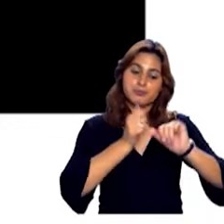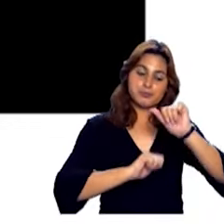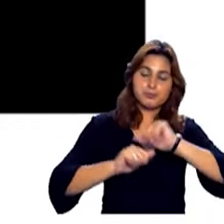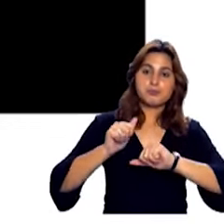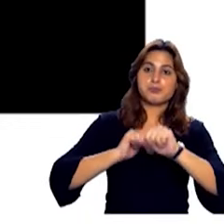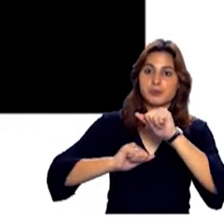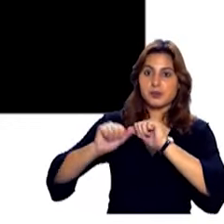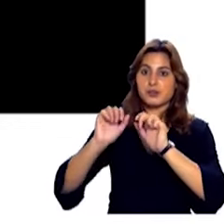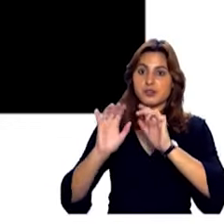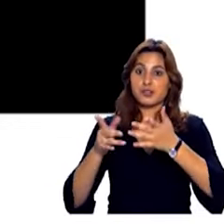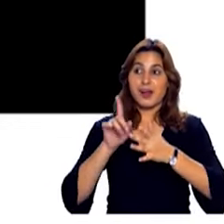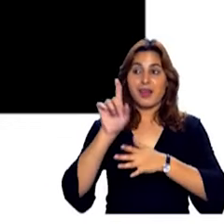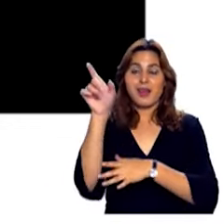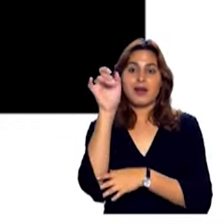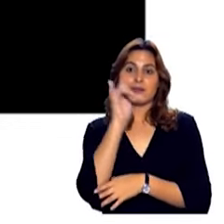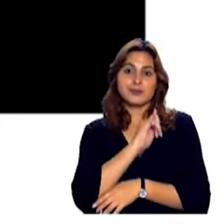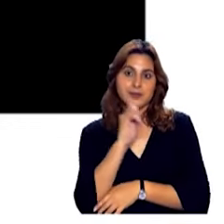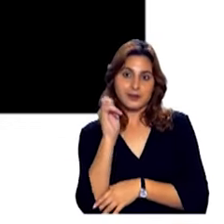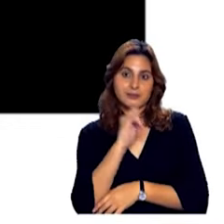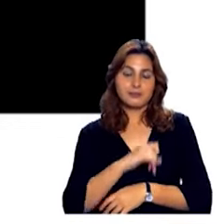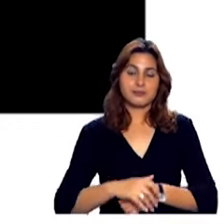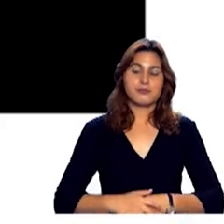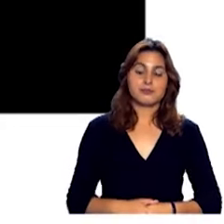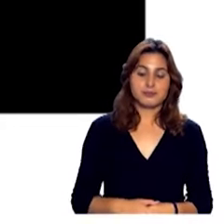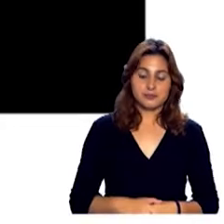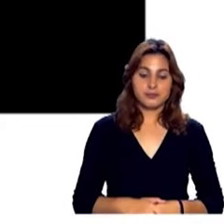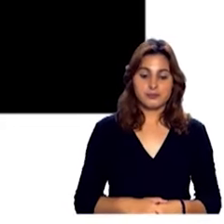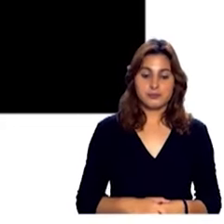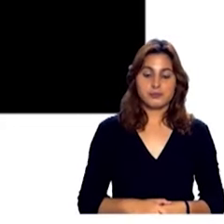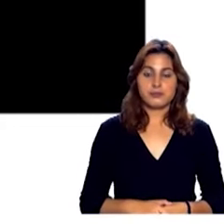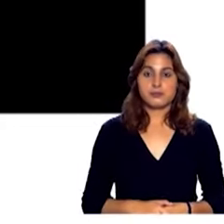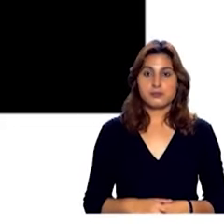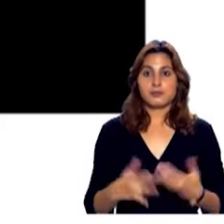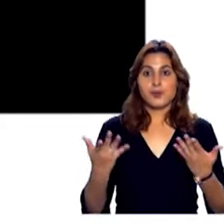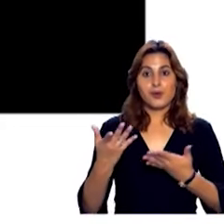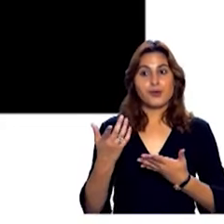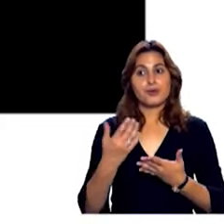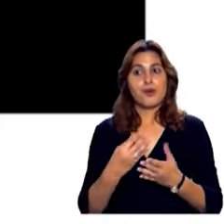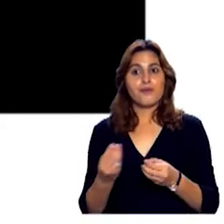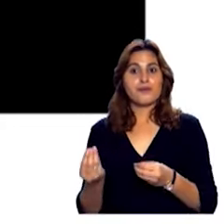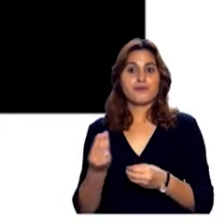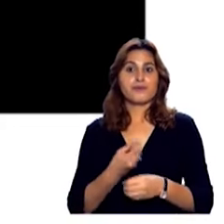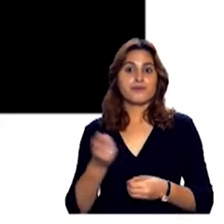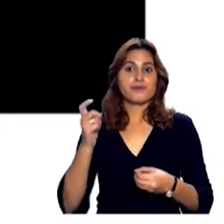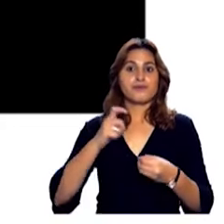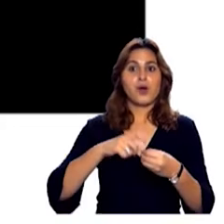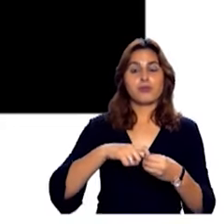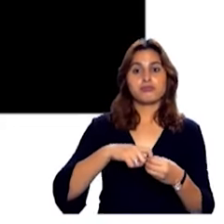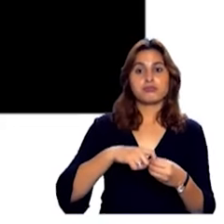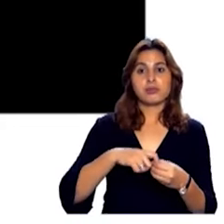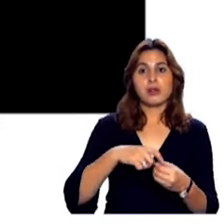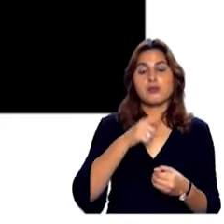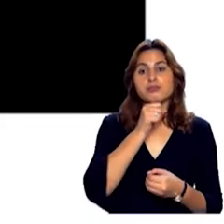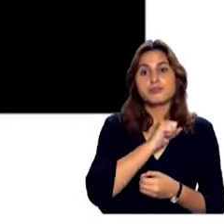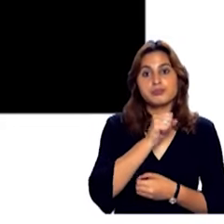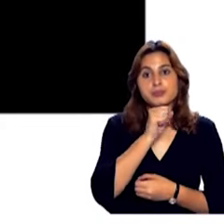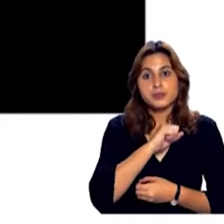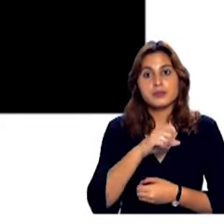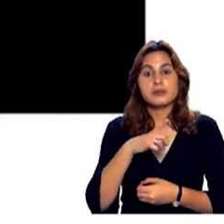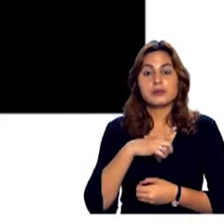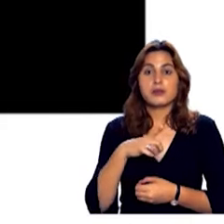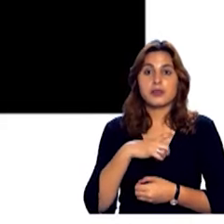troviamo siamo tornati all'antico la formula attualmente vigente dell'articolo 360 numero 5